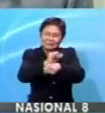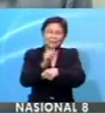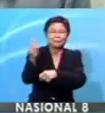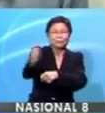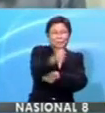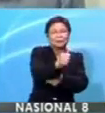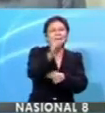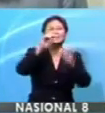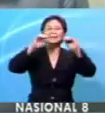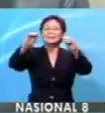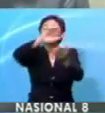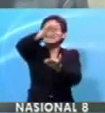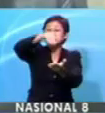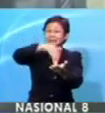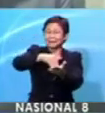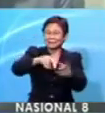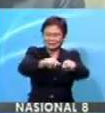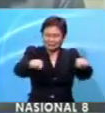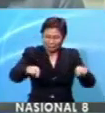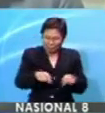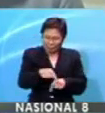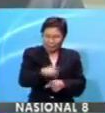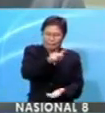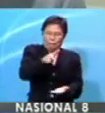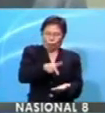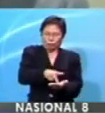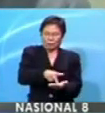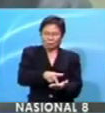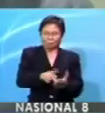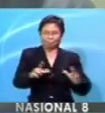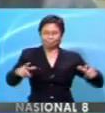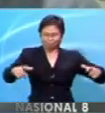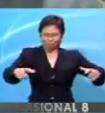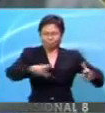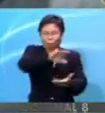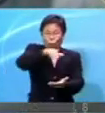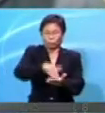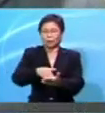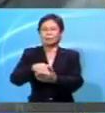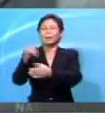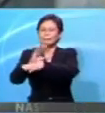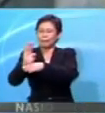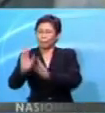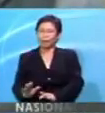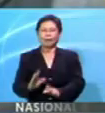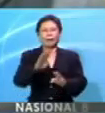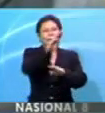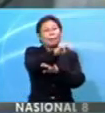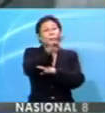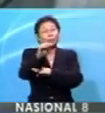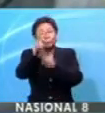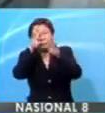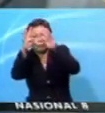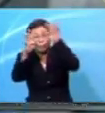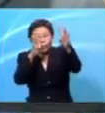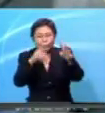teaching center merupakan lokasi ataupun pusat senenti bagi para penggiat kandungan multimedia kreatif